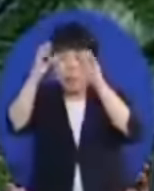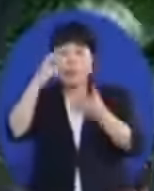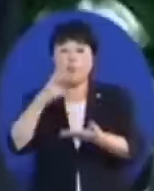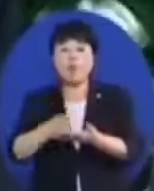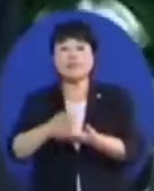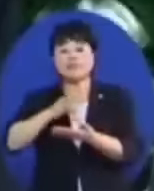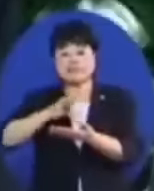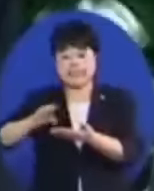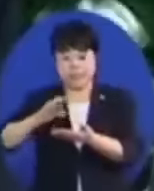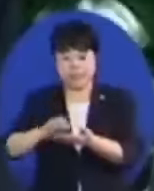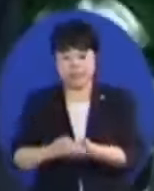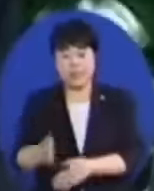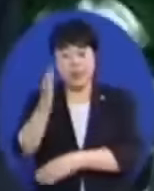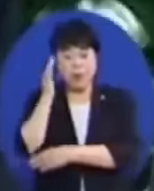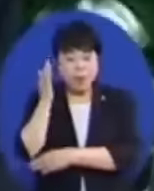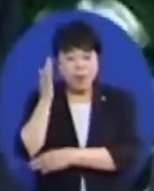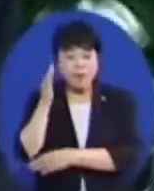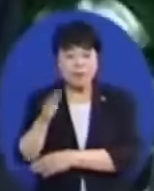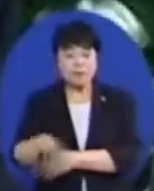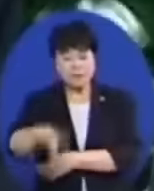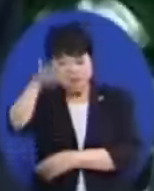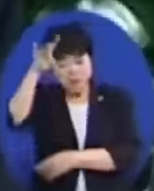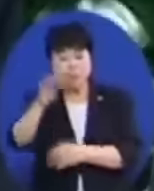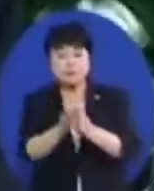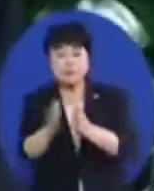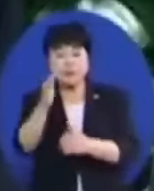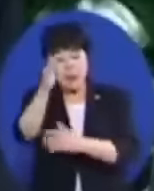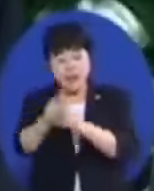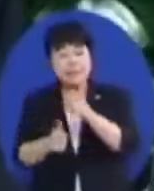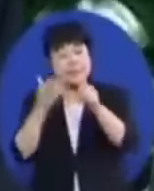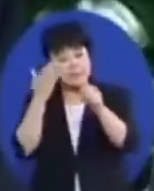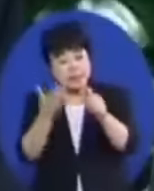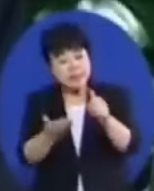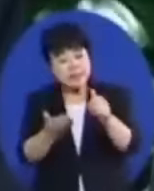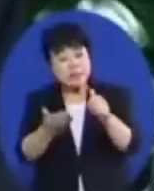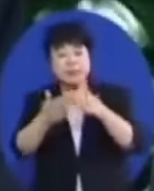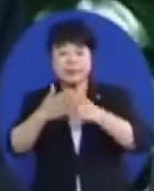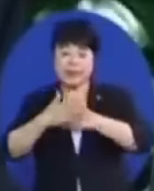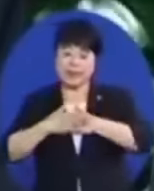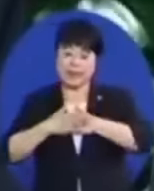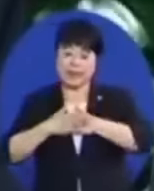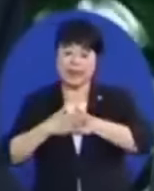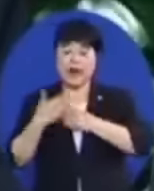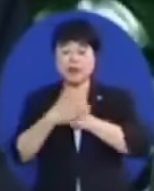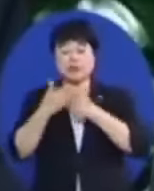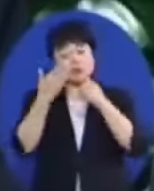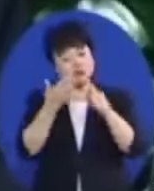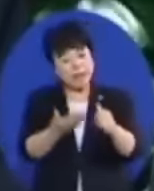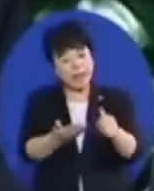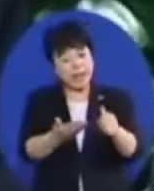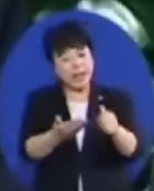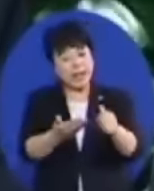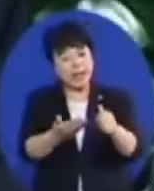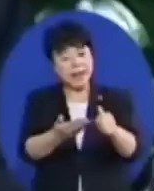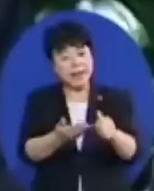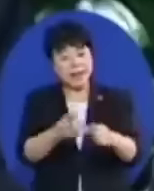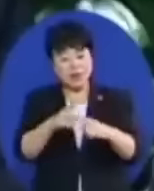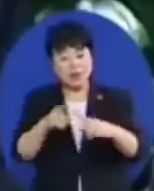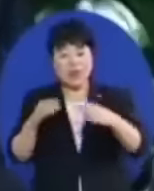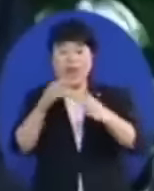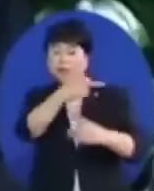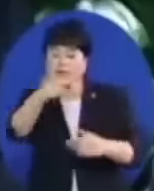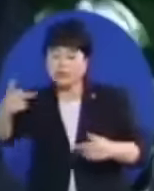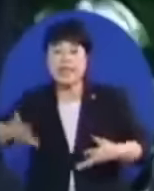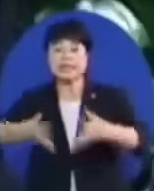사용하는 것입니다. 목회를 시작하는 그날부터 시작해서 하나님께서 내게 은총을 주셔서 큰 교회를